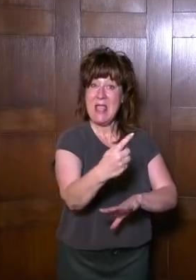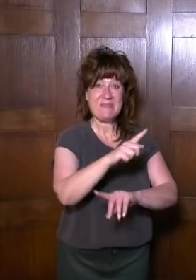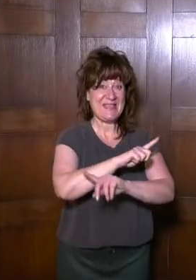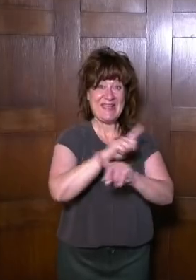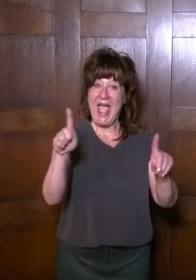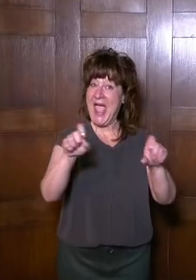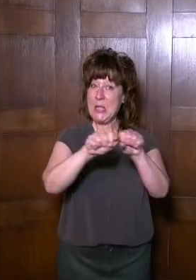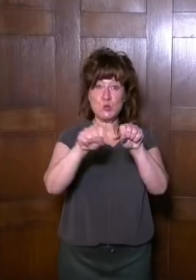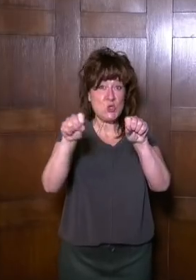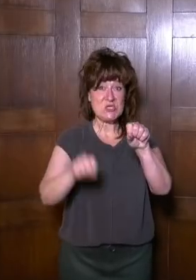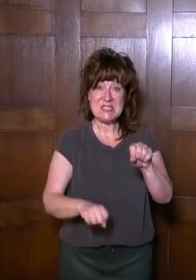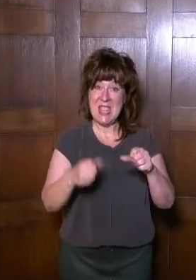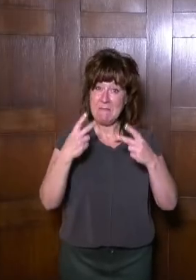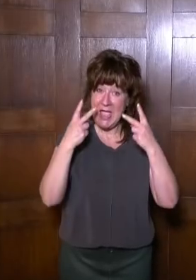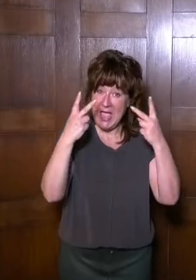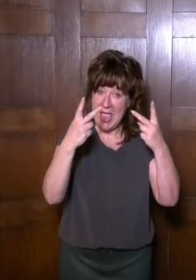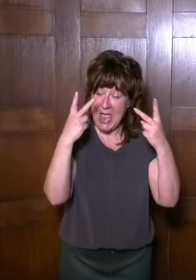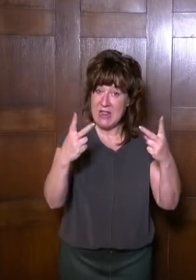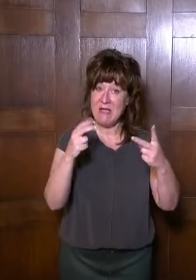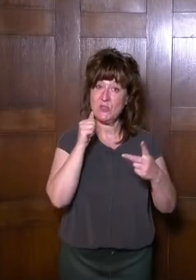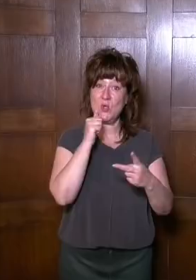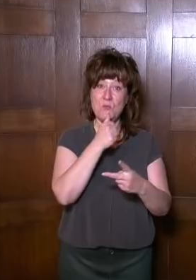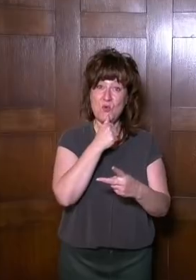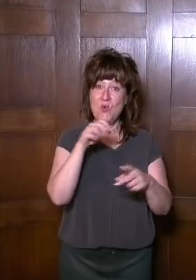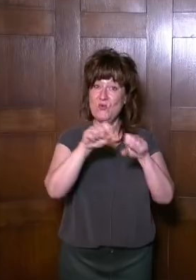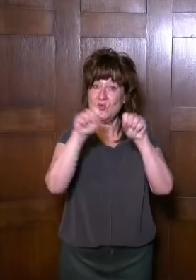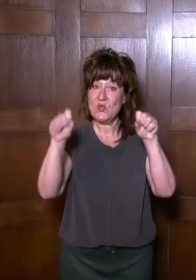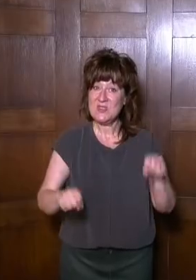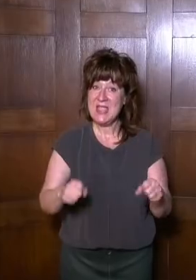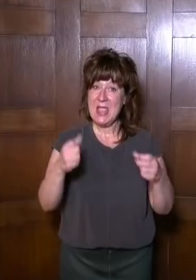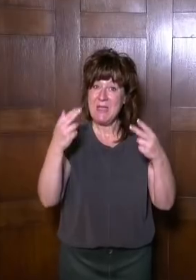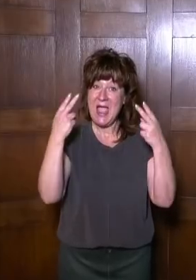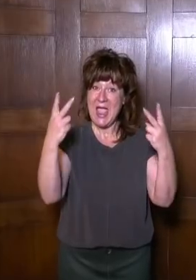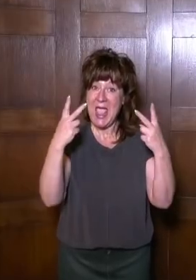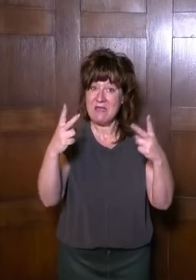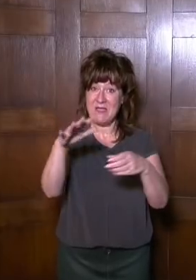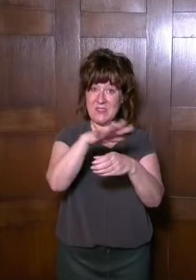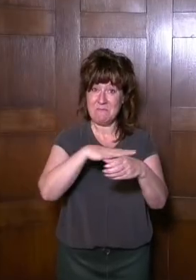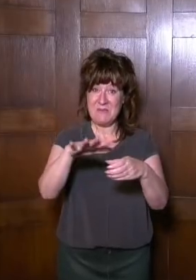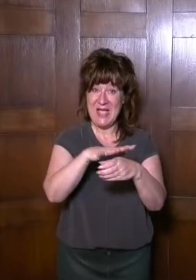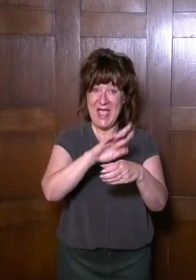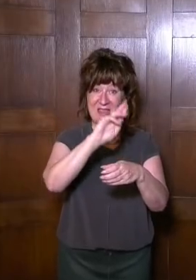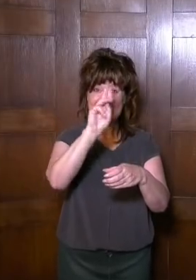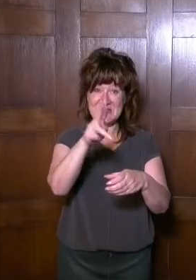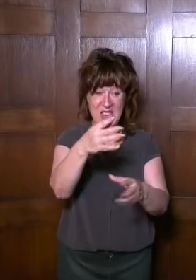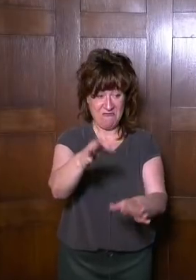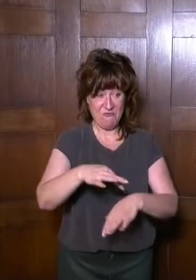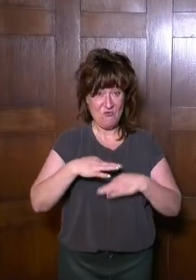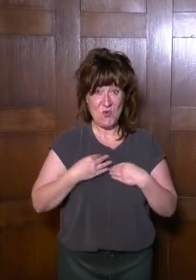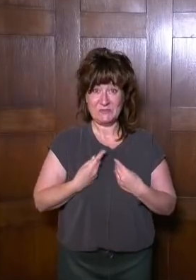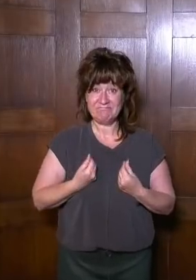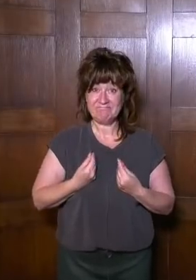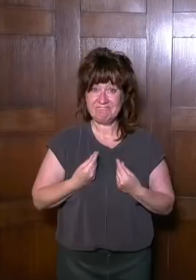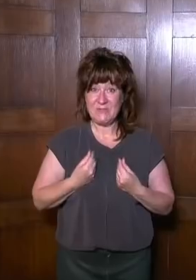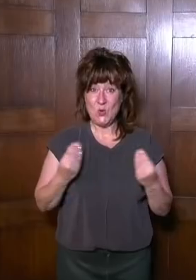keinen systemrelevanten Bereich vertreten, dann macht das etwas mit mir. Das zeigt mir nämlich,